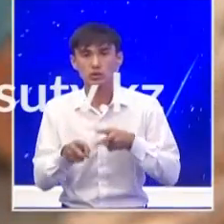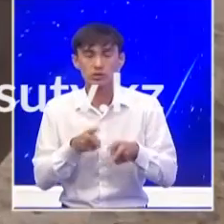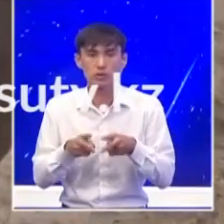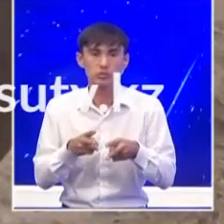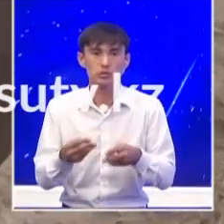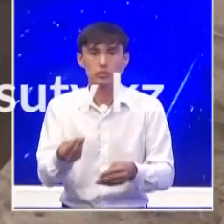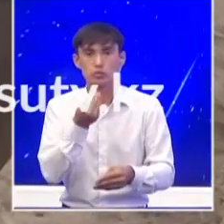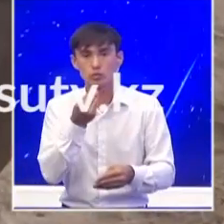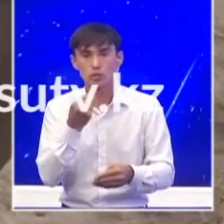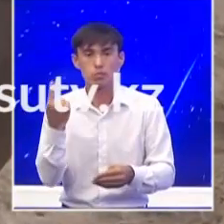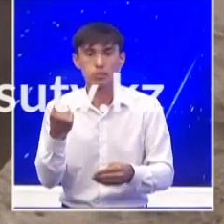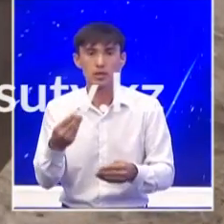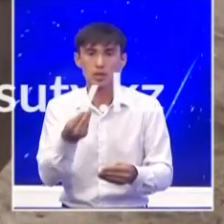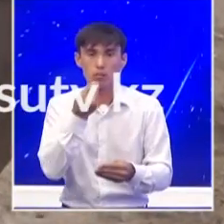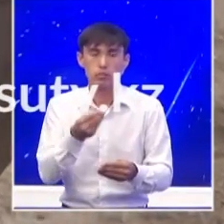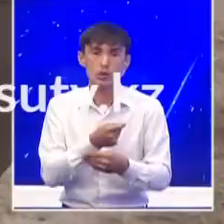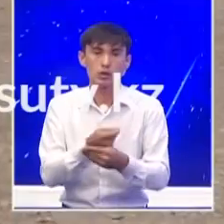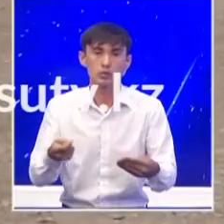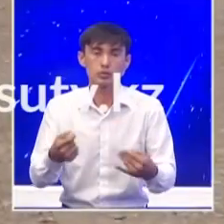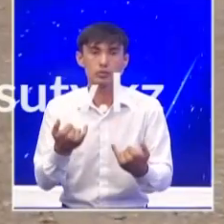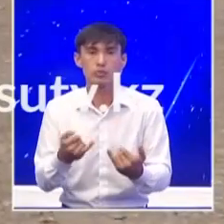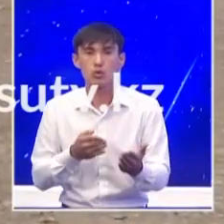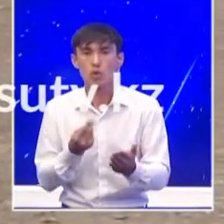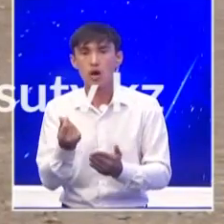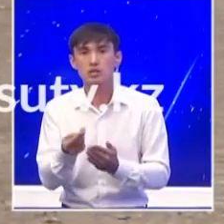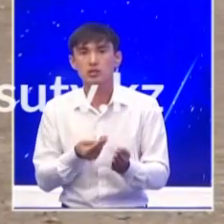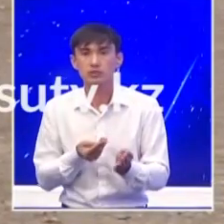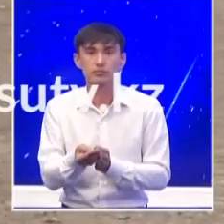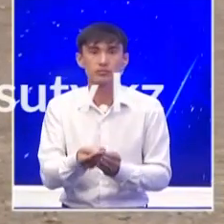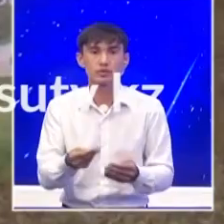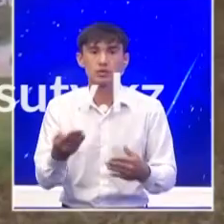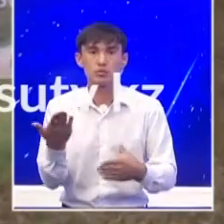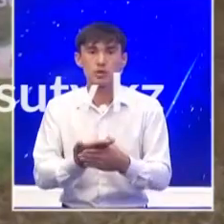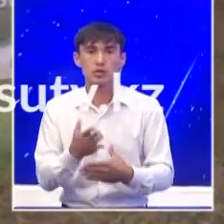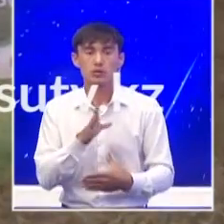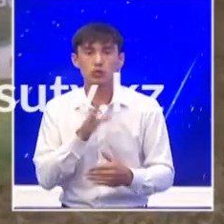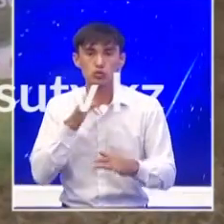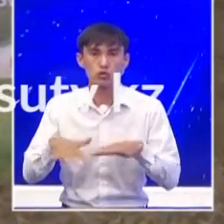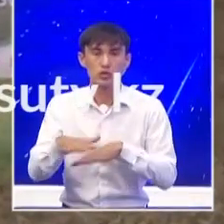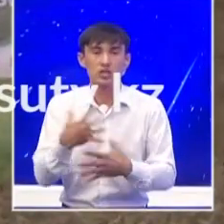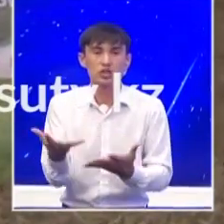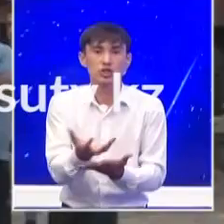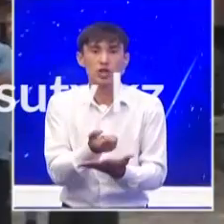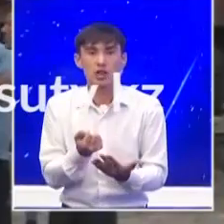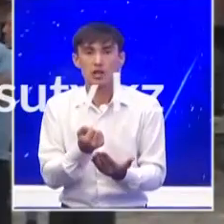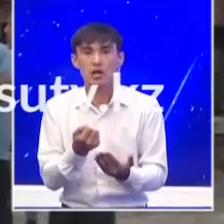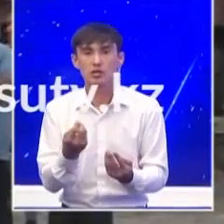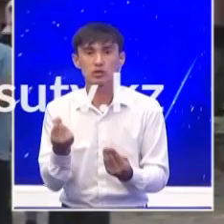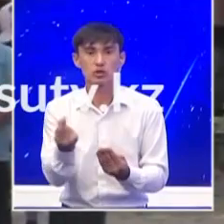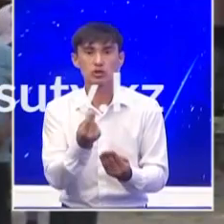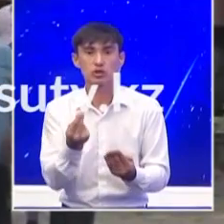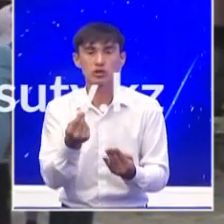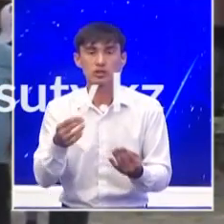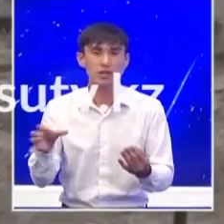қалдерінше бірі малын, бірі азық түлігімен қаржылай көмегін аяп жатқан жоқ. Ал жұрттан жиналған дүниенің ине сабақ жібіне